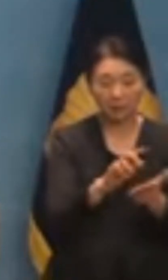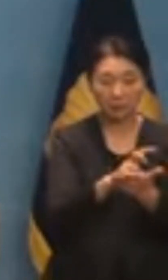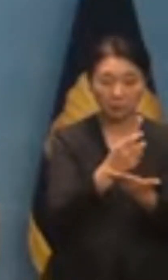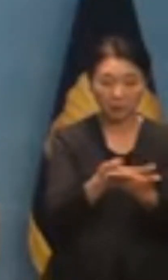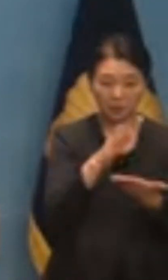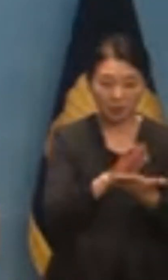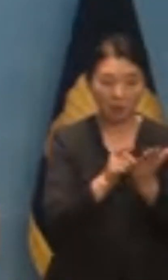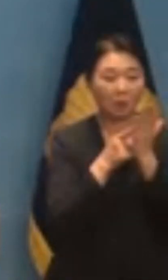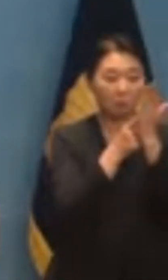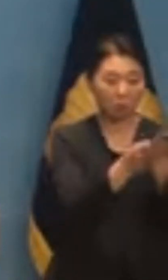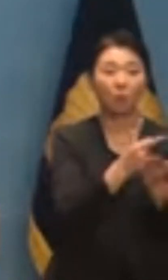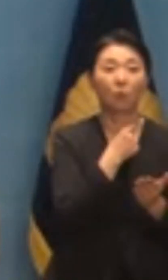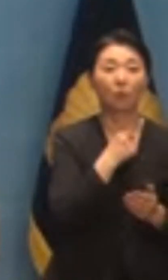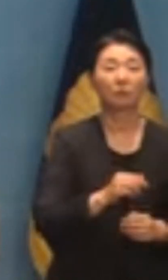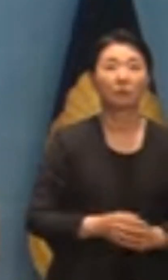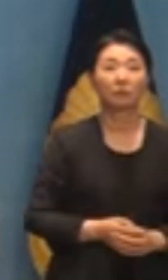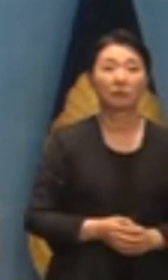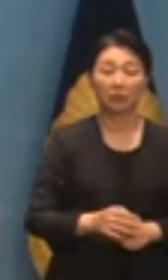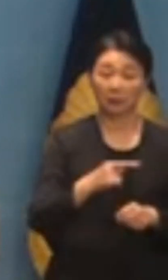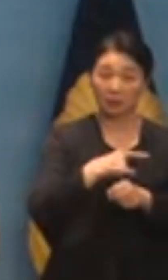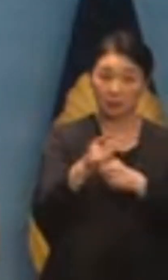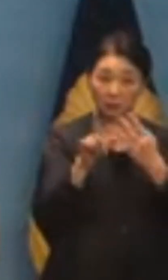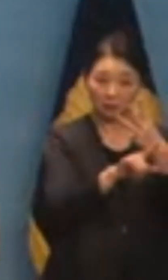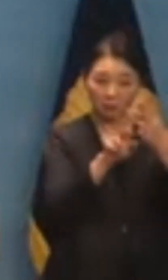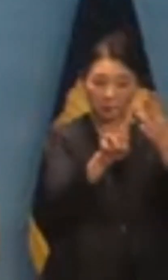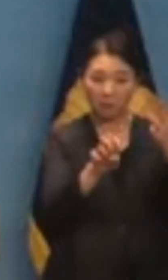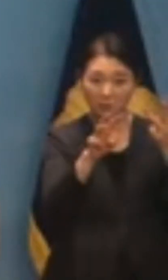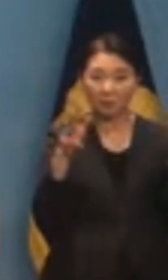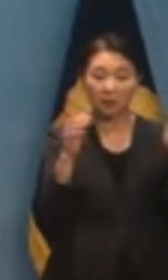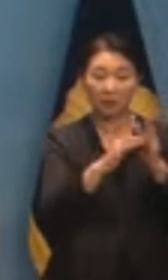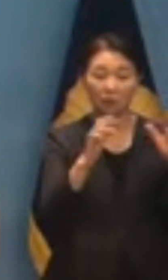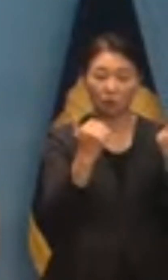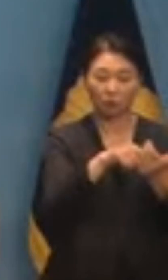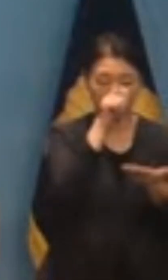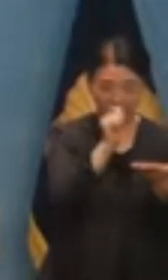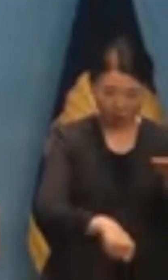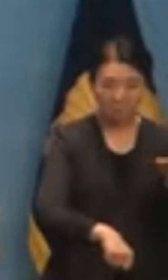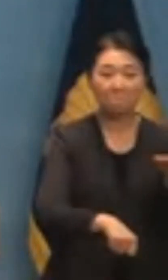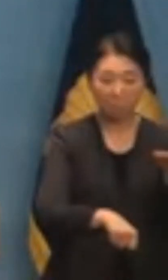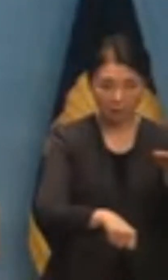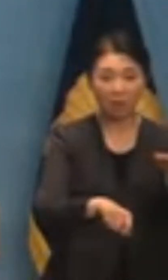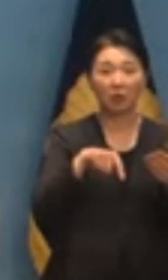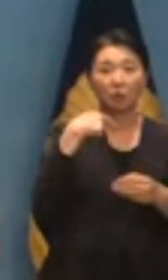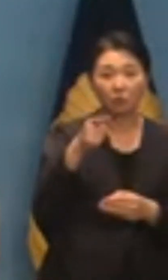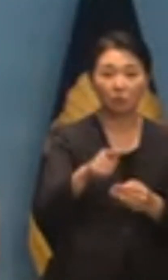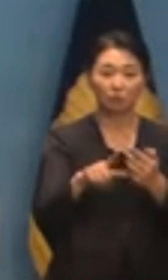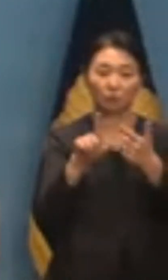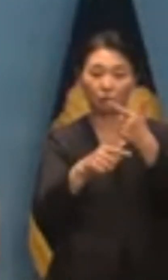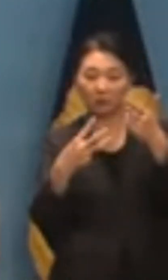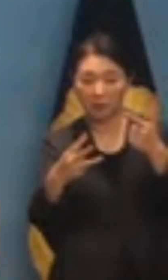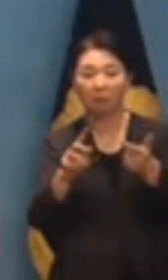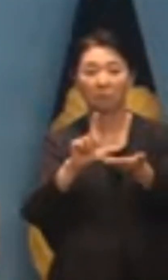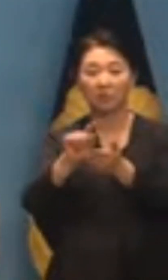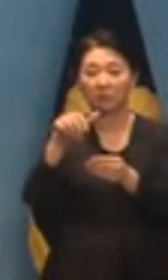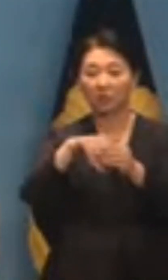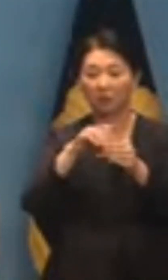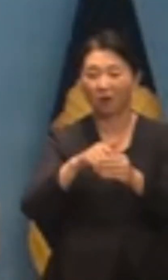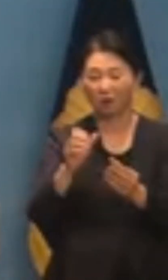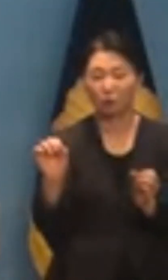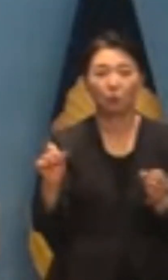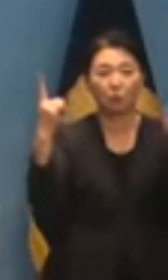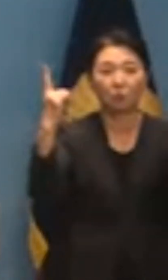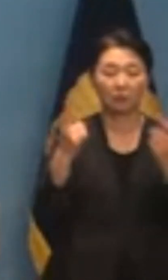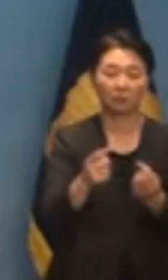개헌안이 국회에 보고되도록 하고 내년 3월 31일까지 국회가 개헌안을 확정하며 내년 6월 3일 지방선거와